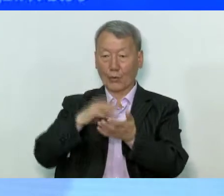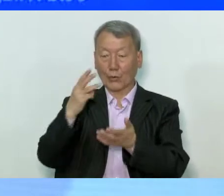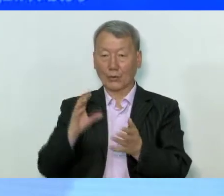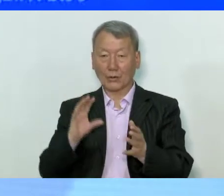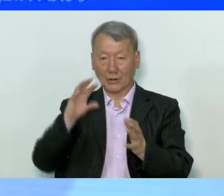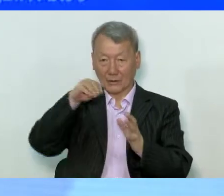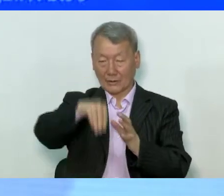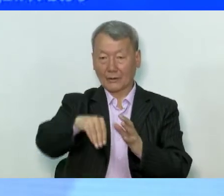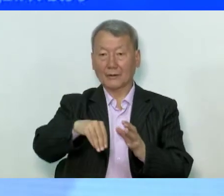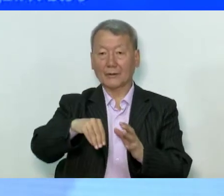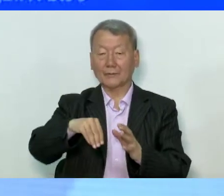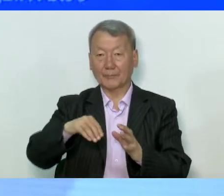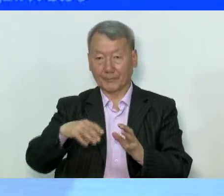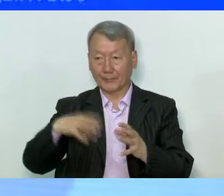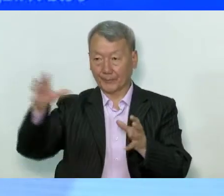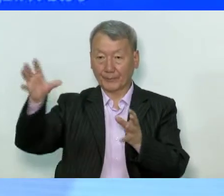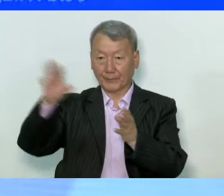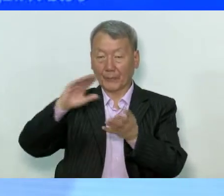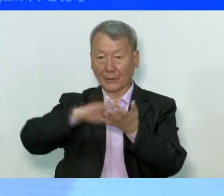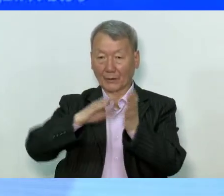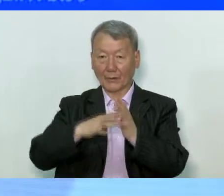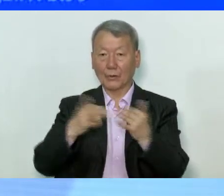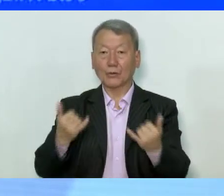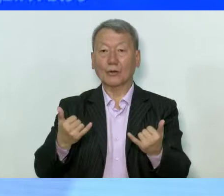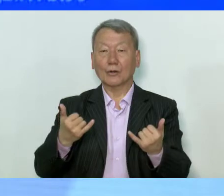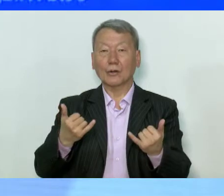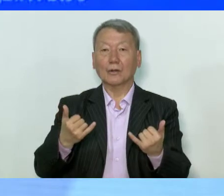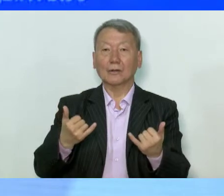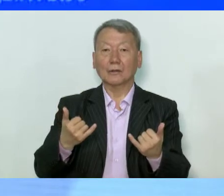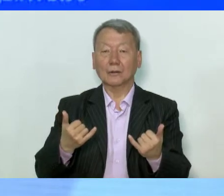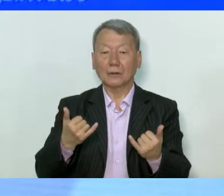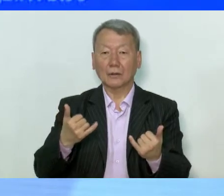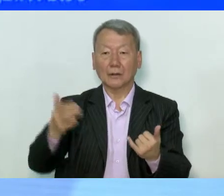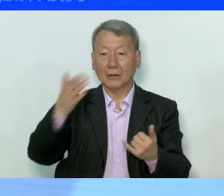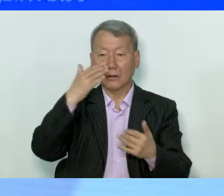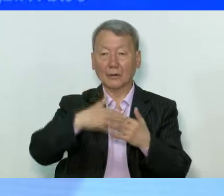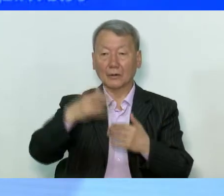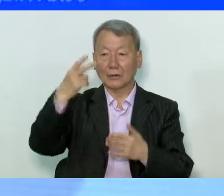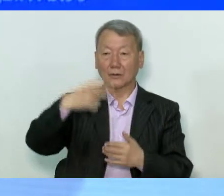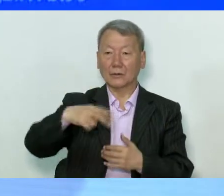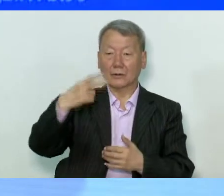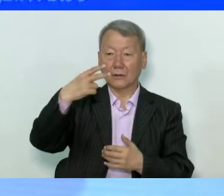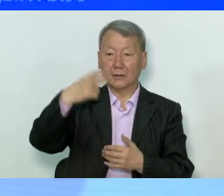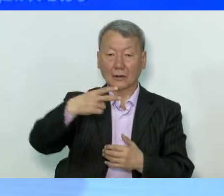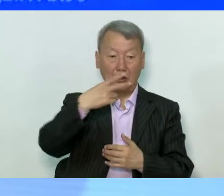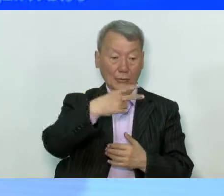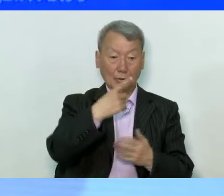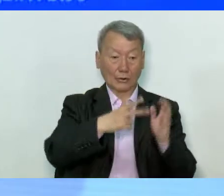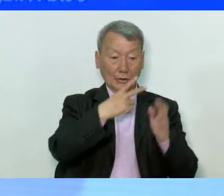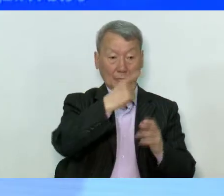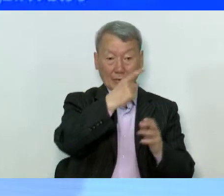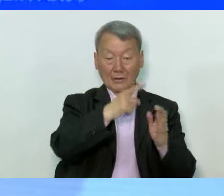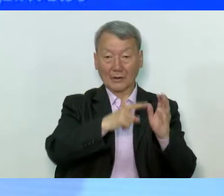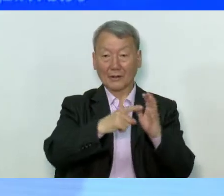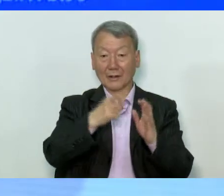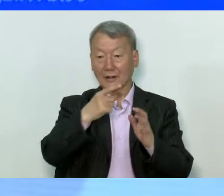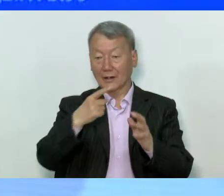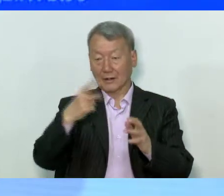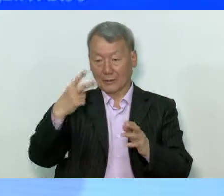кошумча сунуштарыбыз менен биргеликте бүгүнкү күндө берилген 21 майдан баштап